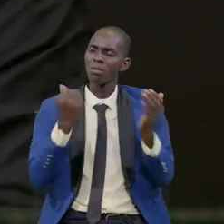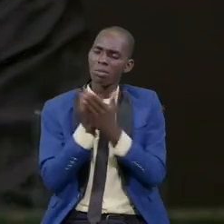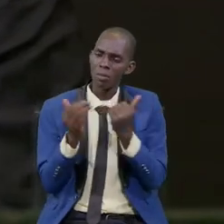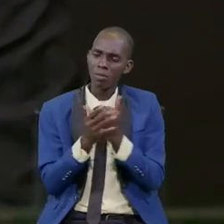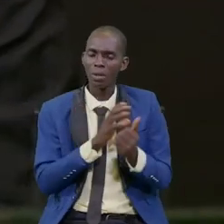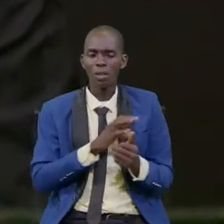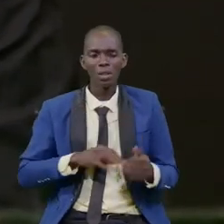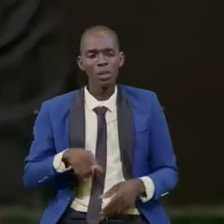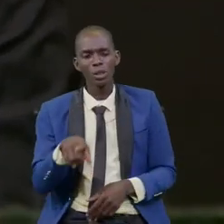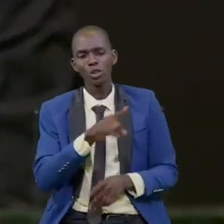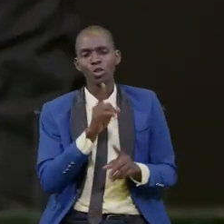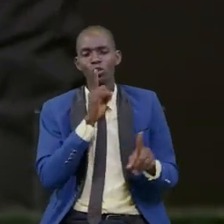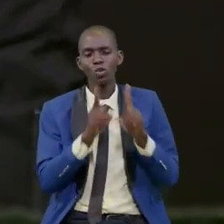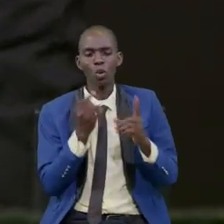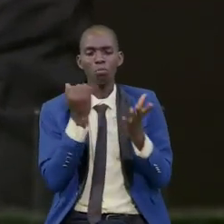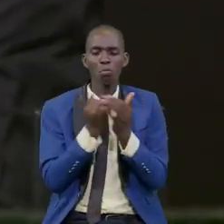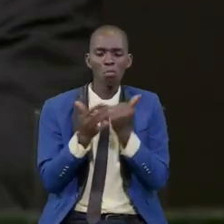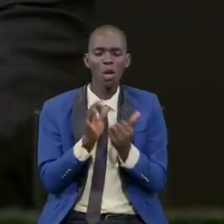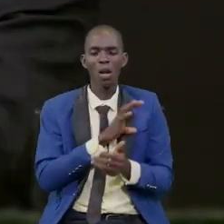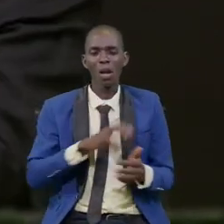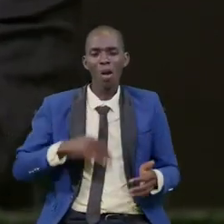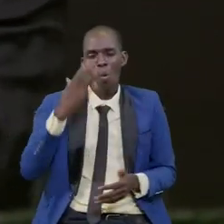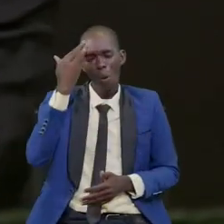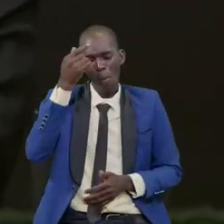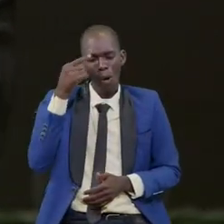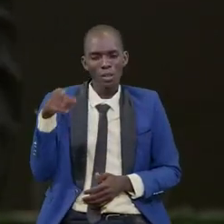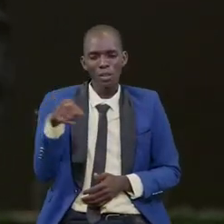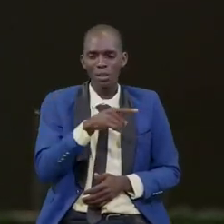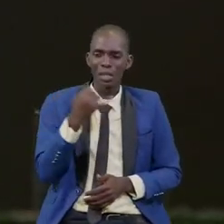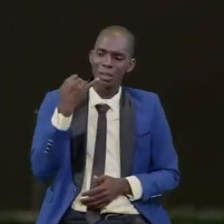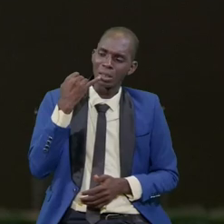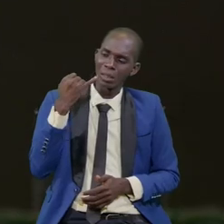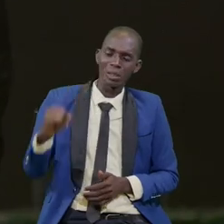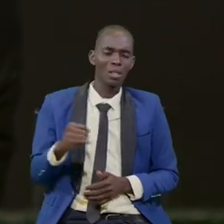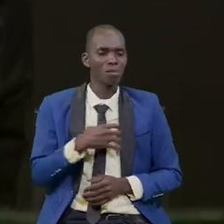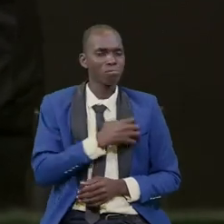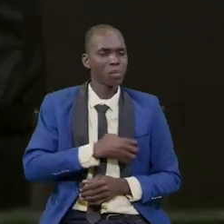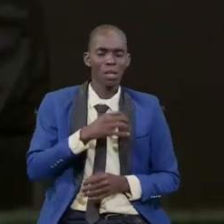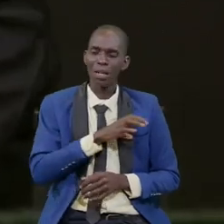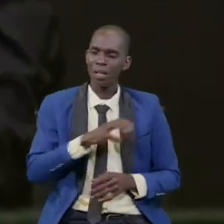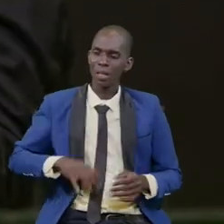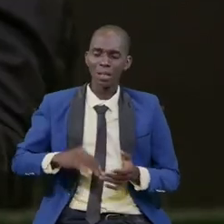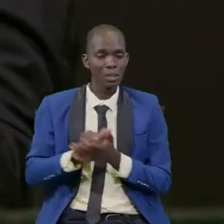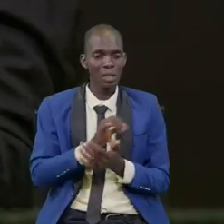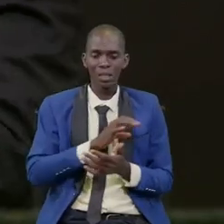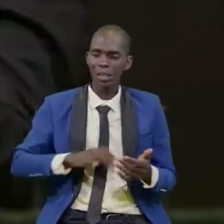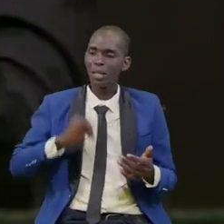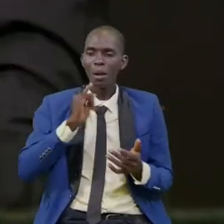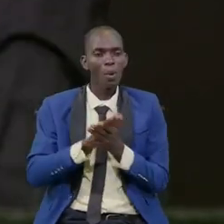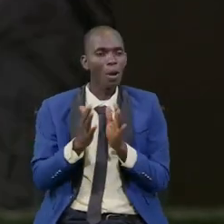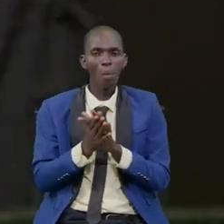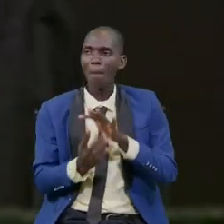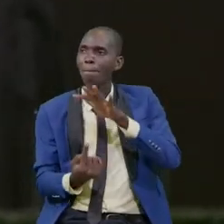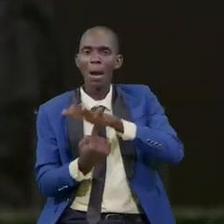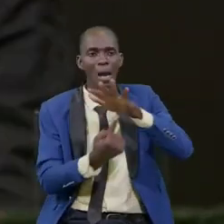qu'il disait cela à cause d'envie. À cause d'envie. Il est devenu populaire. Si cet homme continue de cette manière,